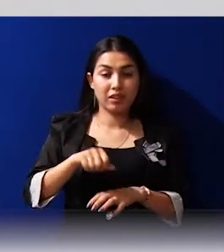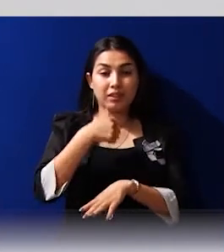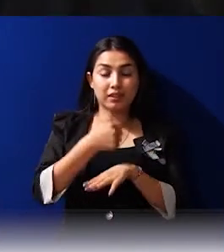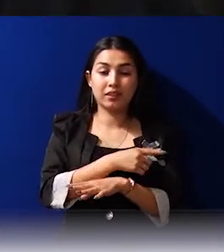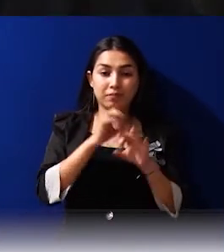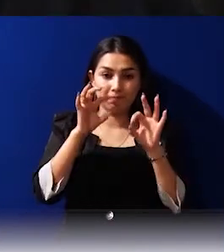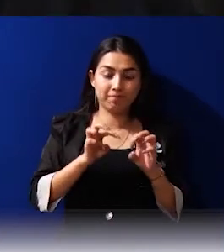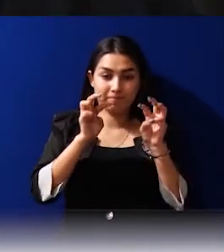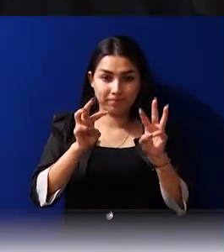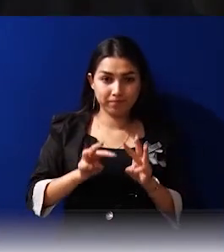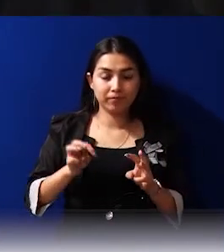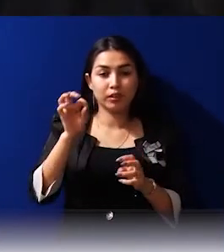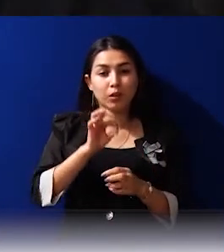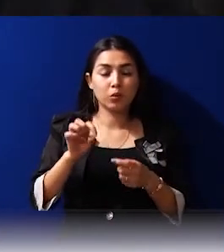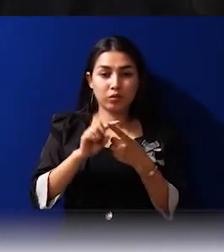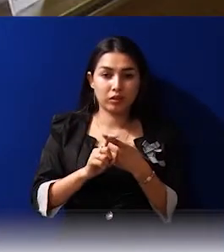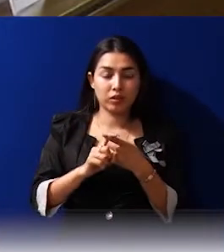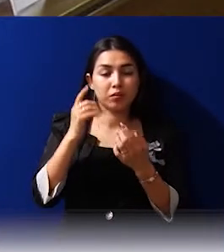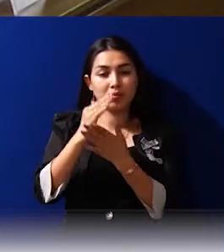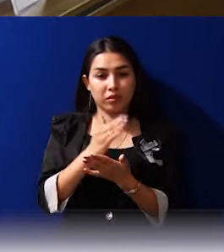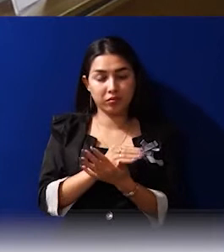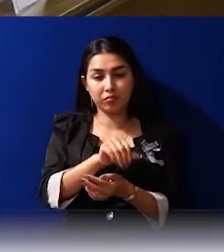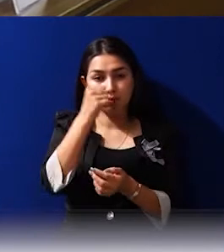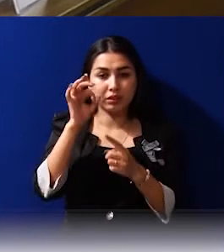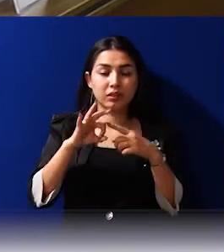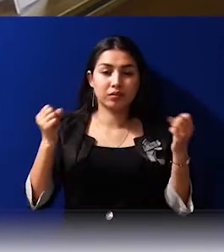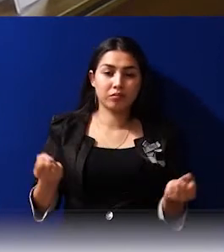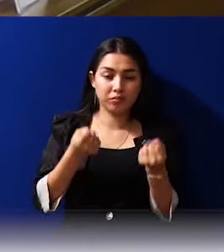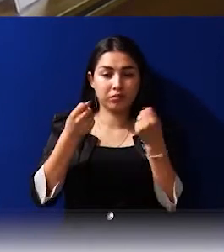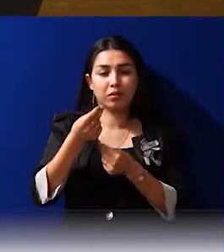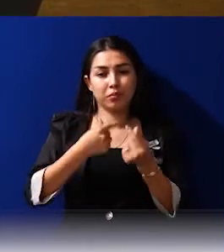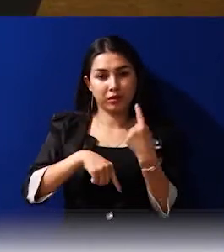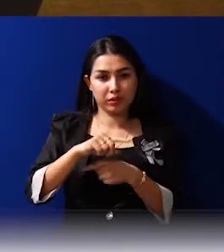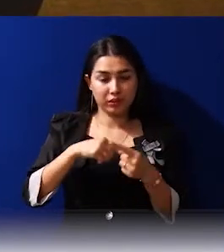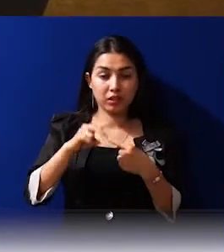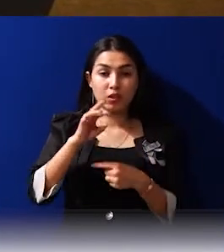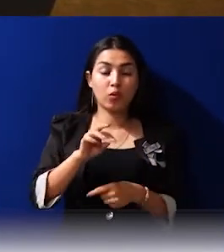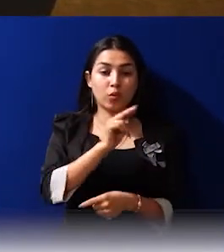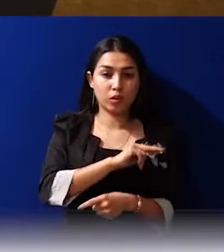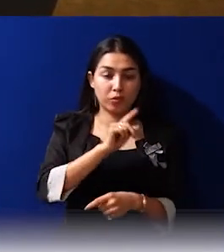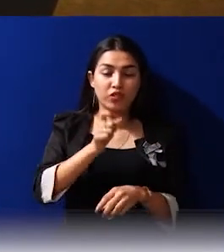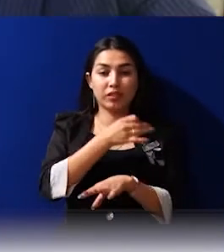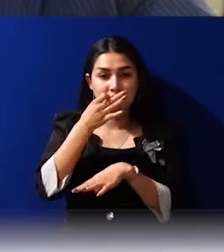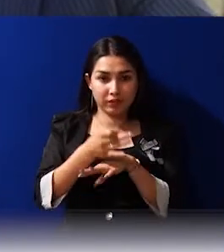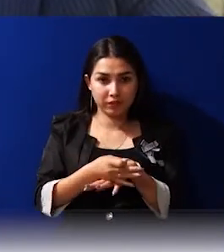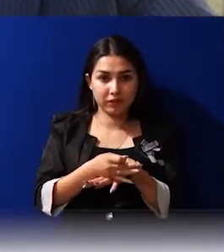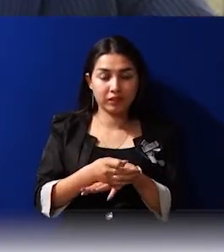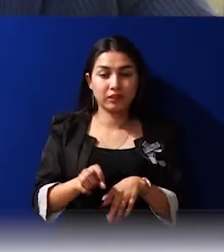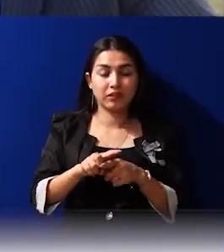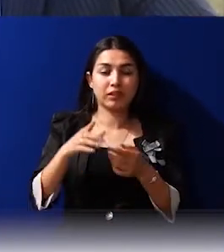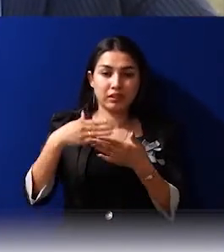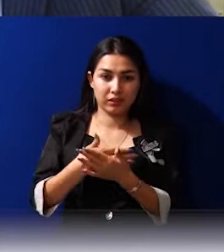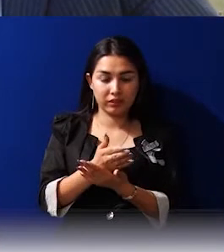отметил, что государством предусмотрено немало программ для поддержки малого и среднего бизнеса. Однако работа ответственных лиц по данному